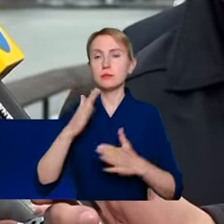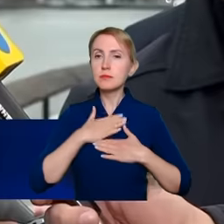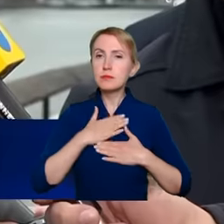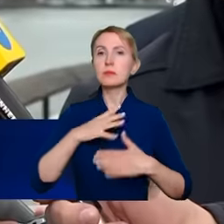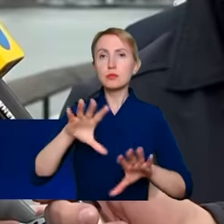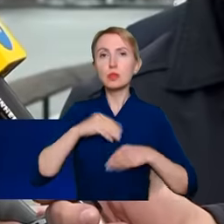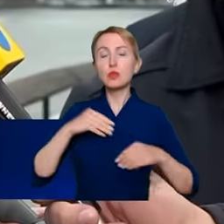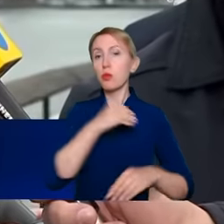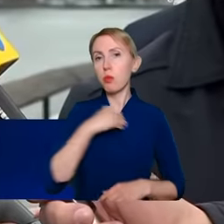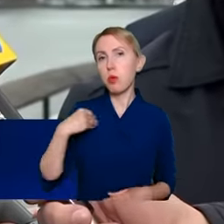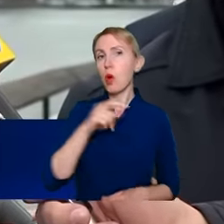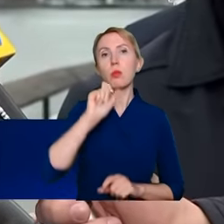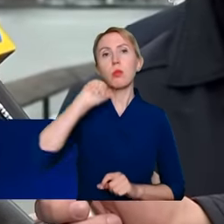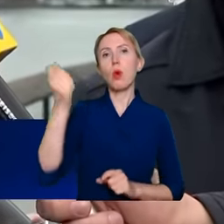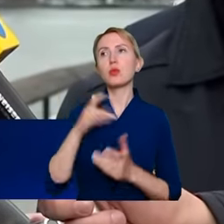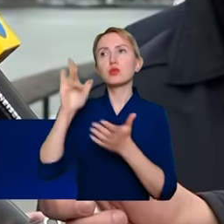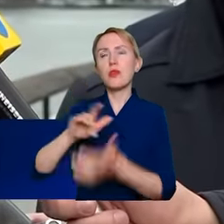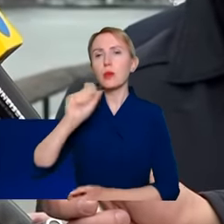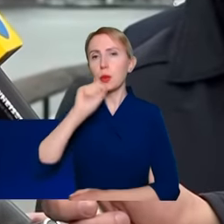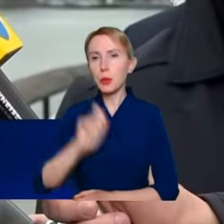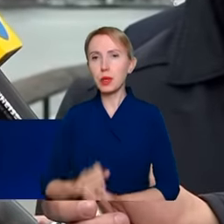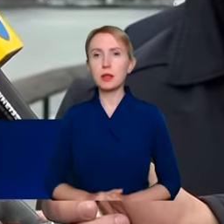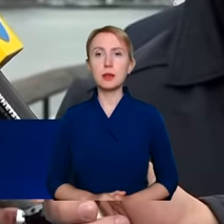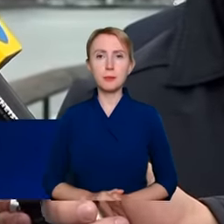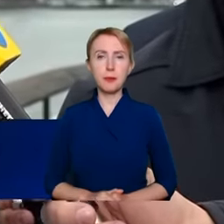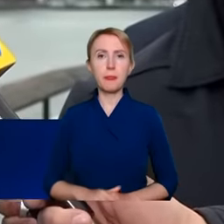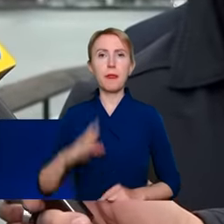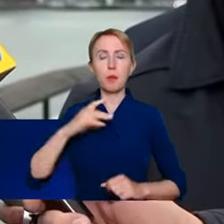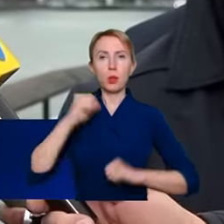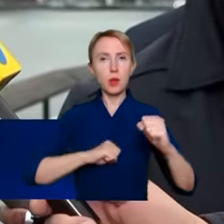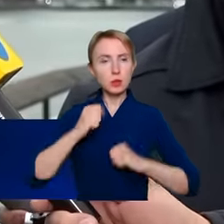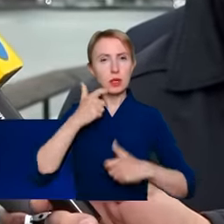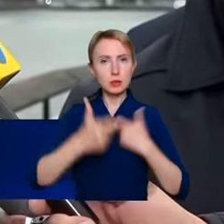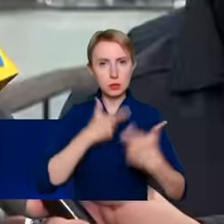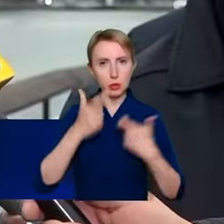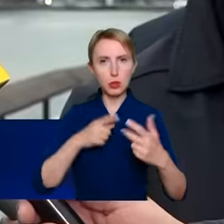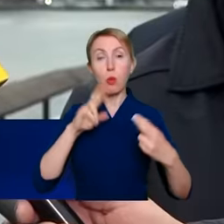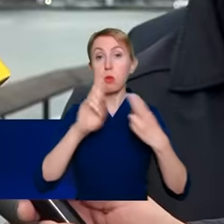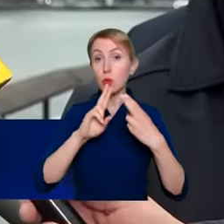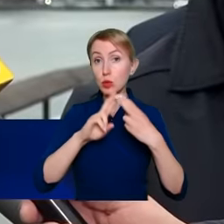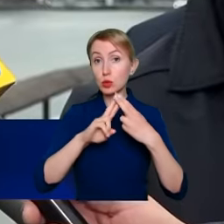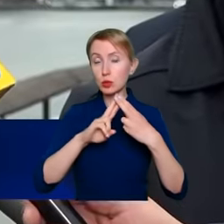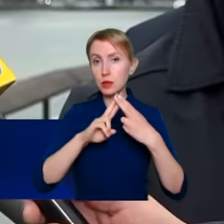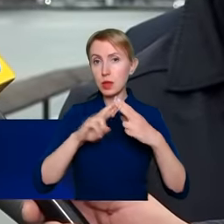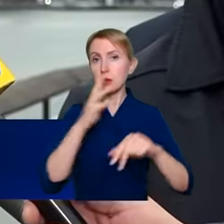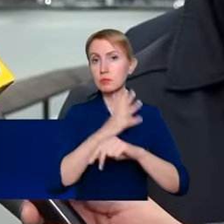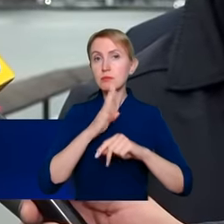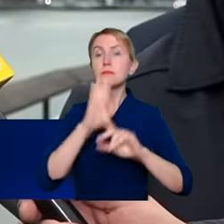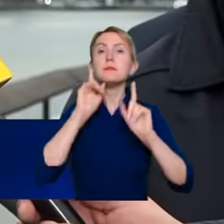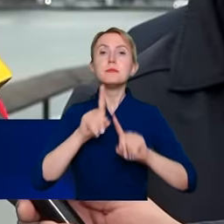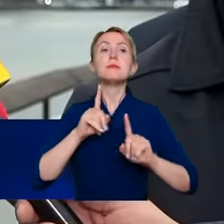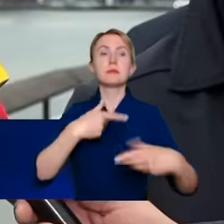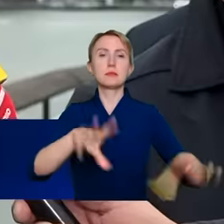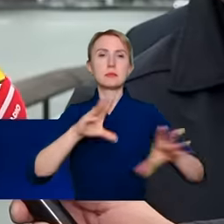kiedy podróżował na Ukrainę, kiedy prowadził negocjacje dotyczące tego porozumienia zbożowego. Rzeczywiście przyjmowaliśmy pana